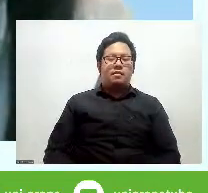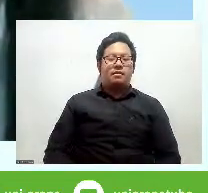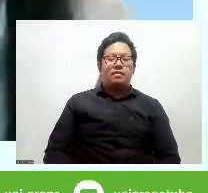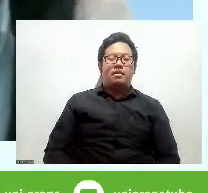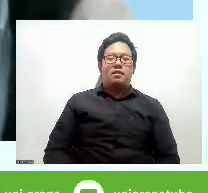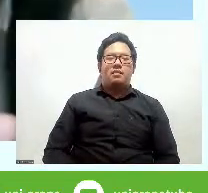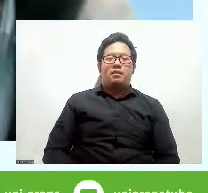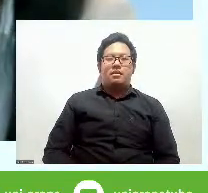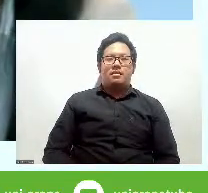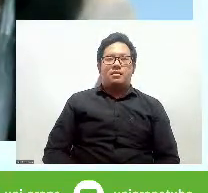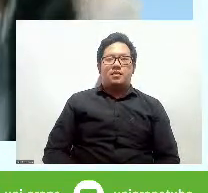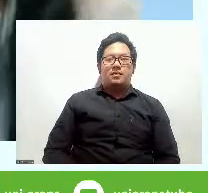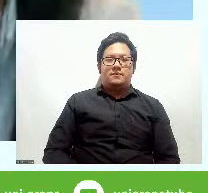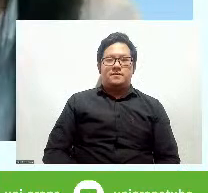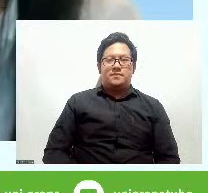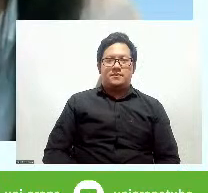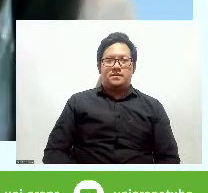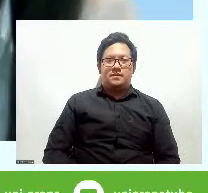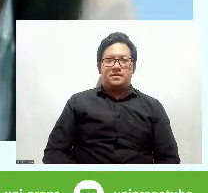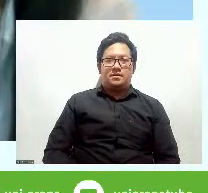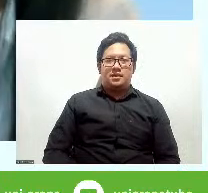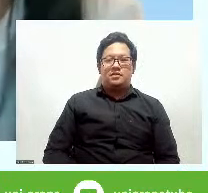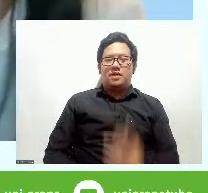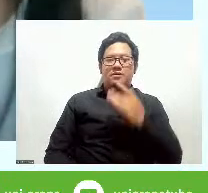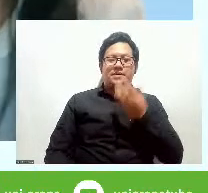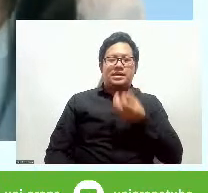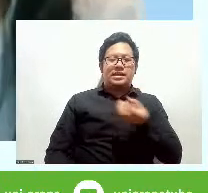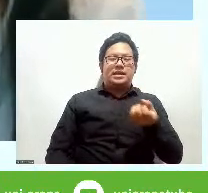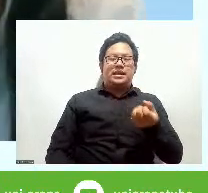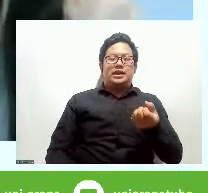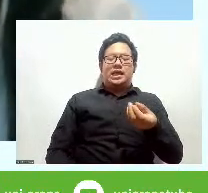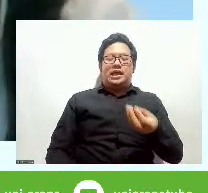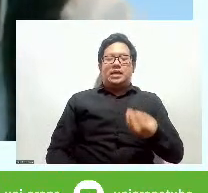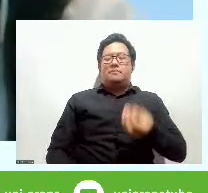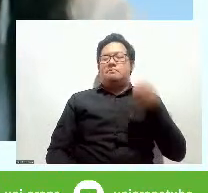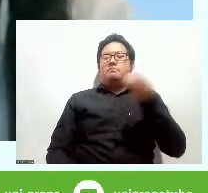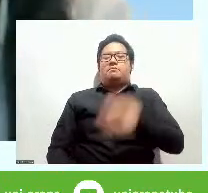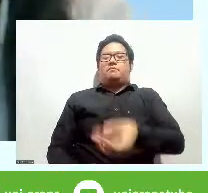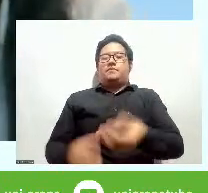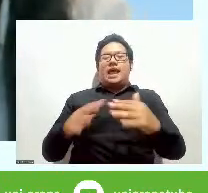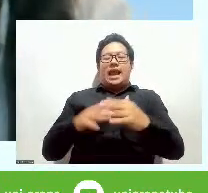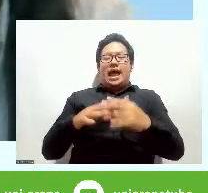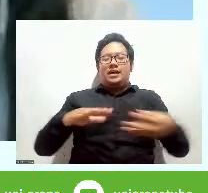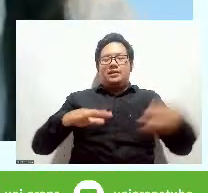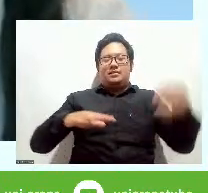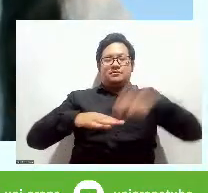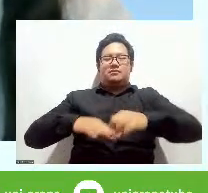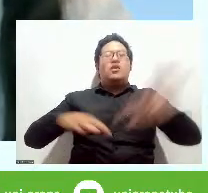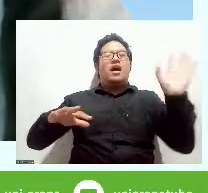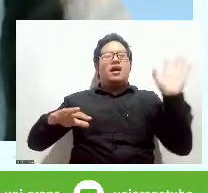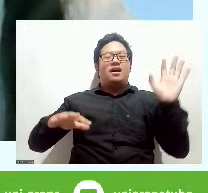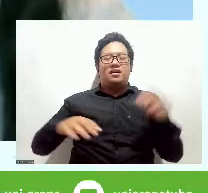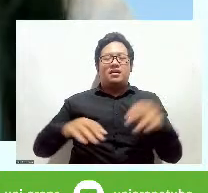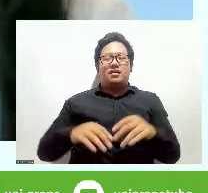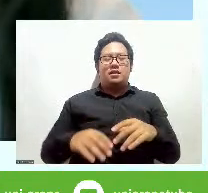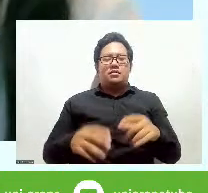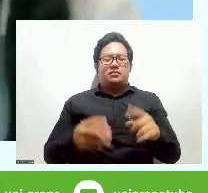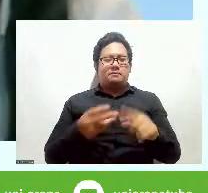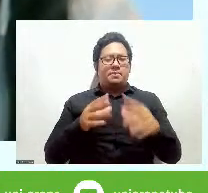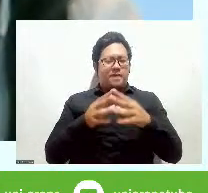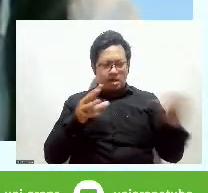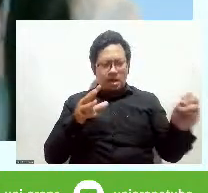rezeki kalau lempar enggak diapa-apain gitu Pepaya juga saya atau sangat-sangat tangguh ya kamu